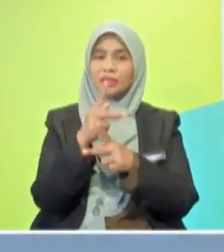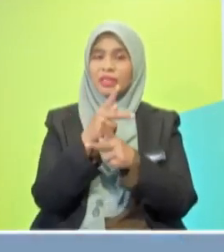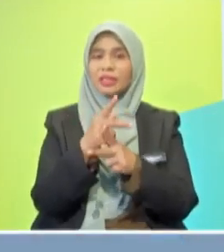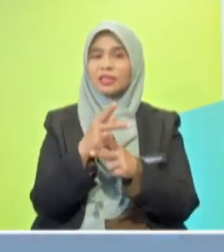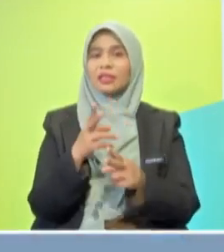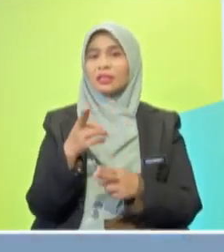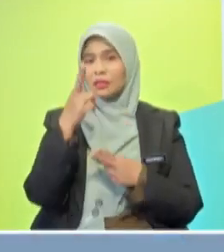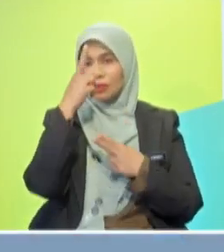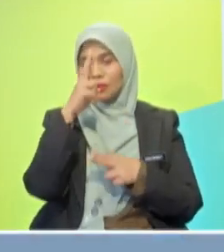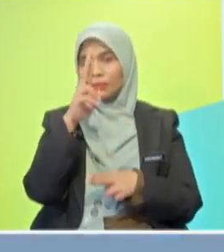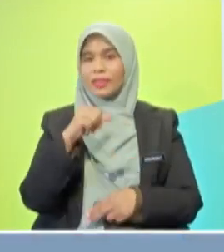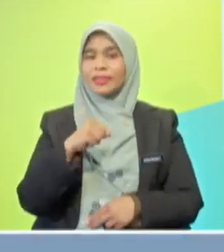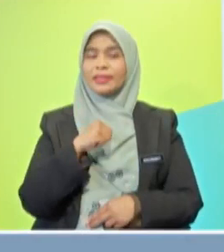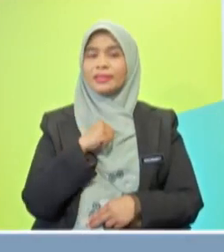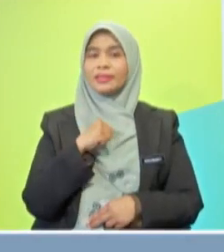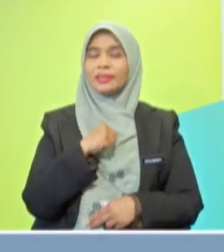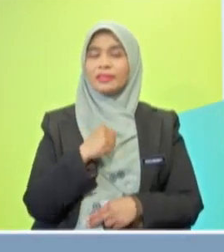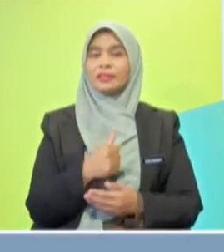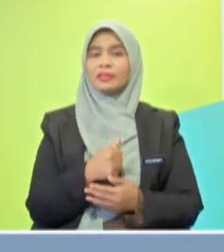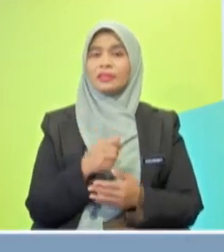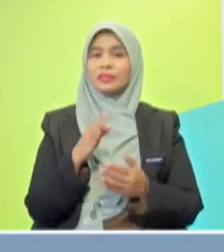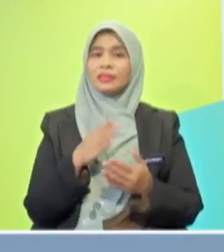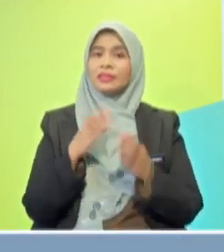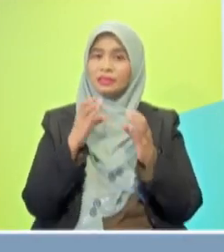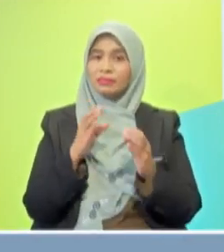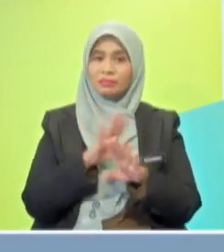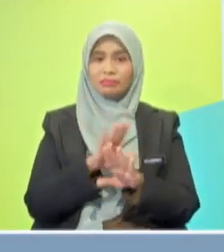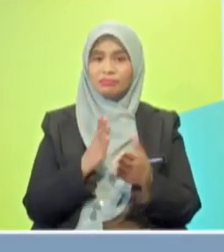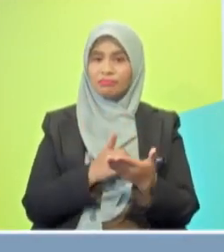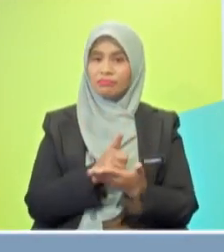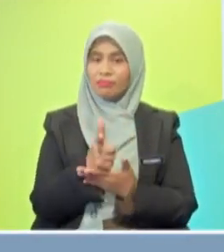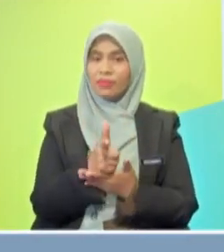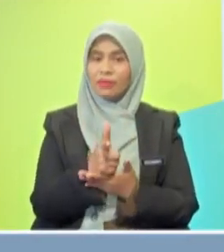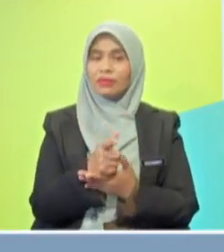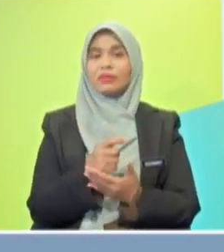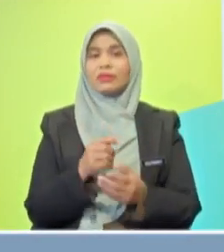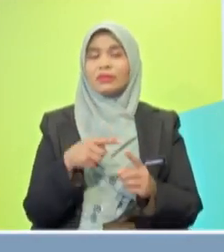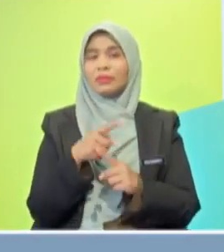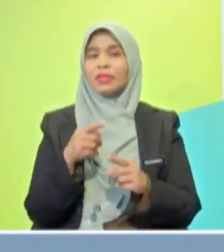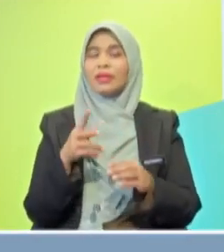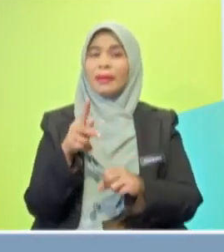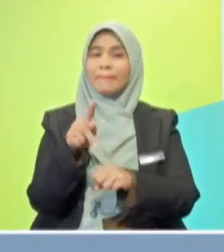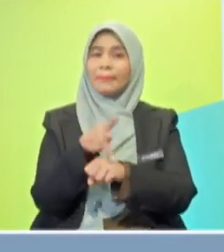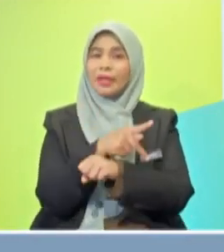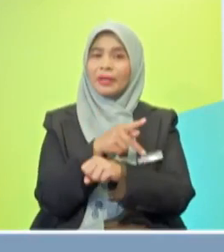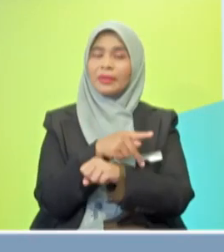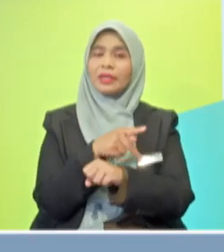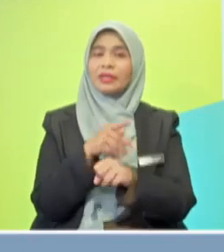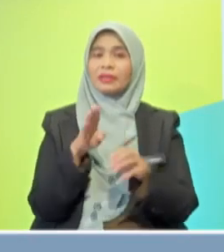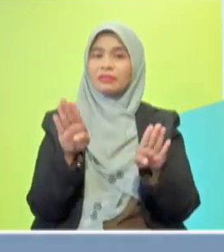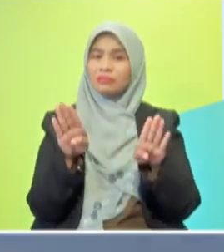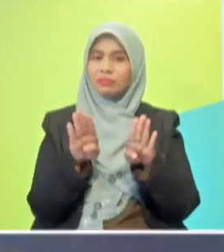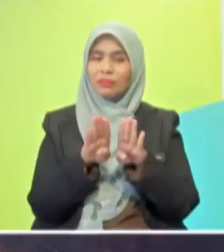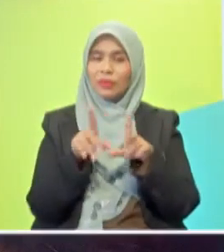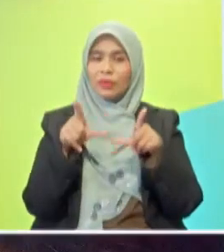dan kehormatan diri. Secara tidak langsung Aiman, ya Ustazah. Kita pakai pakaian yang menutup aurat yang sempurna ini, yang mengikut syariat